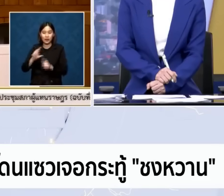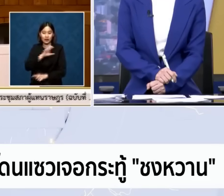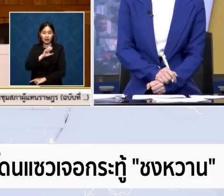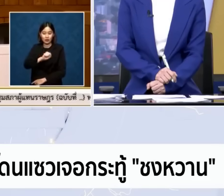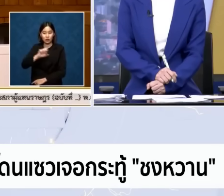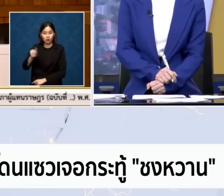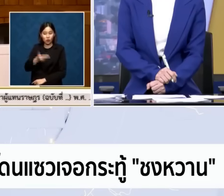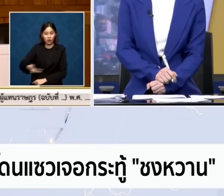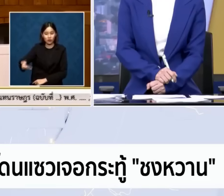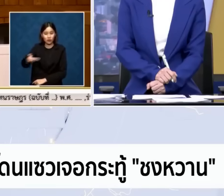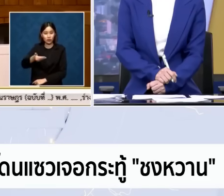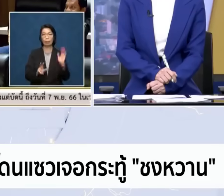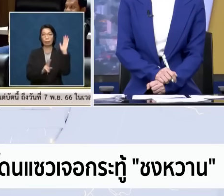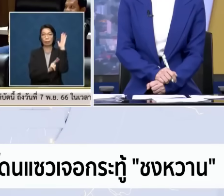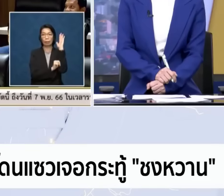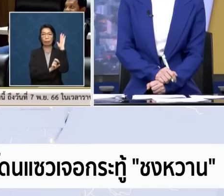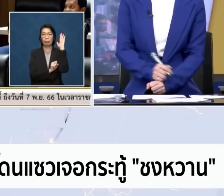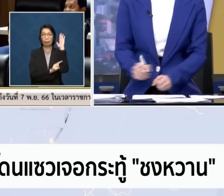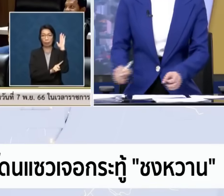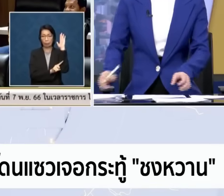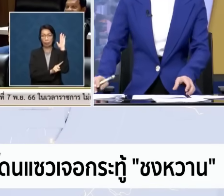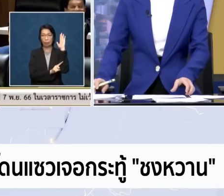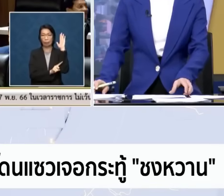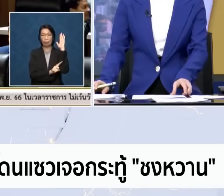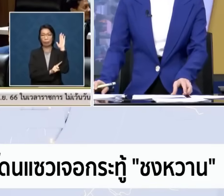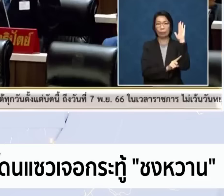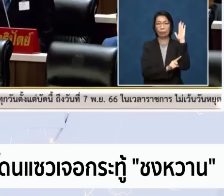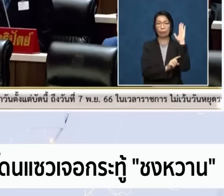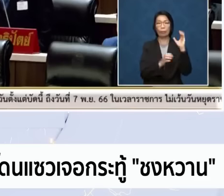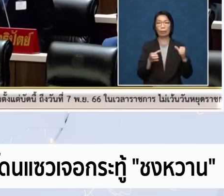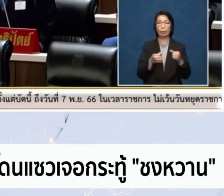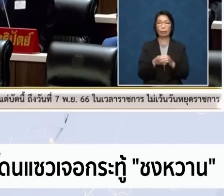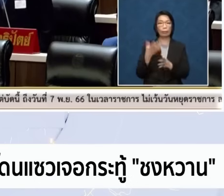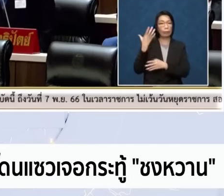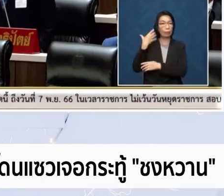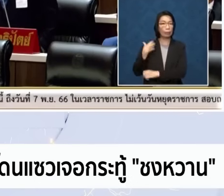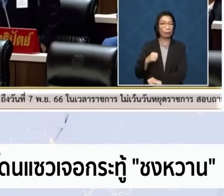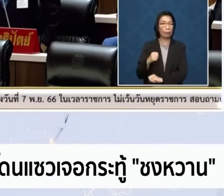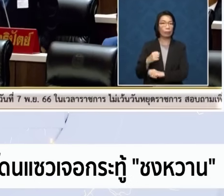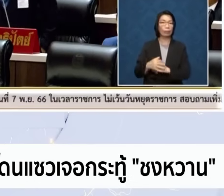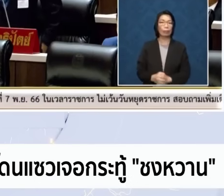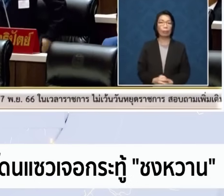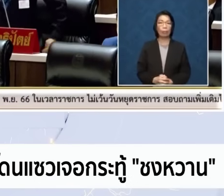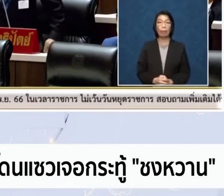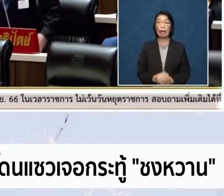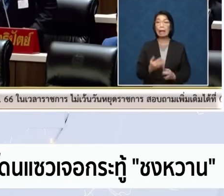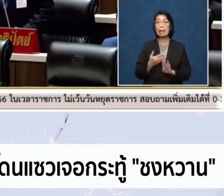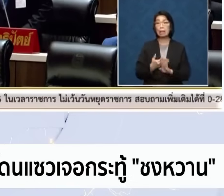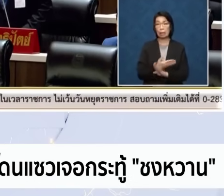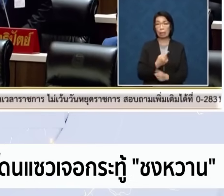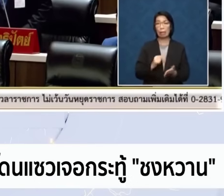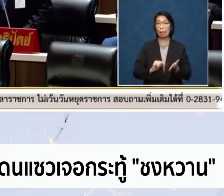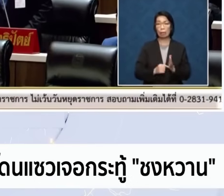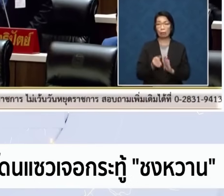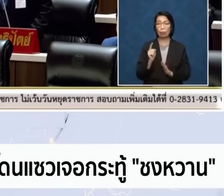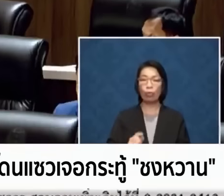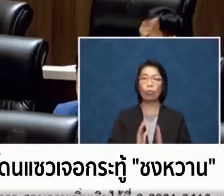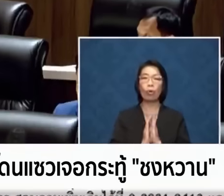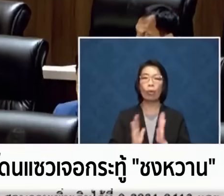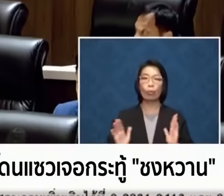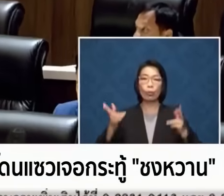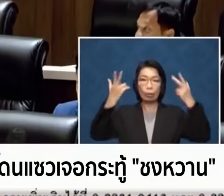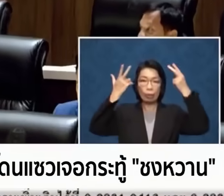กระทู้ของทางคุณชัยชนะเดชเตโชครับปรากฏว่าก่อนที่จะถามนายกเกี่ยวกับเรื่องของการปราบพนัน